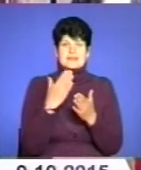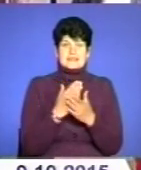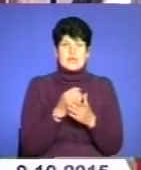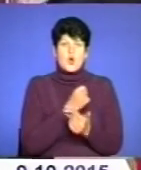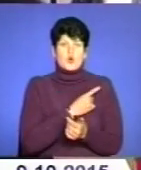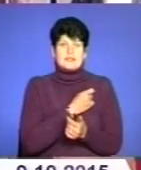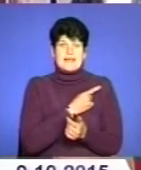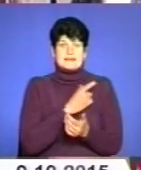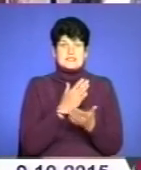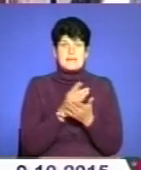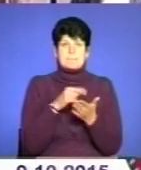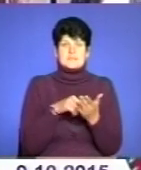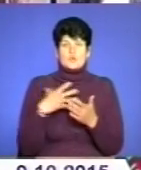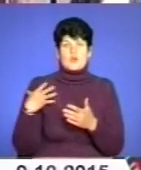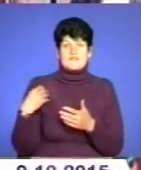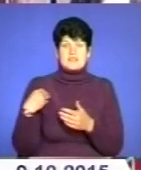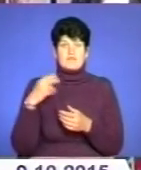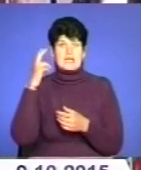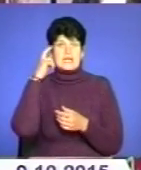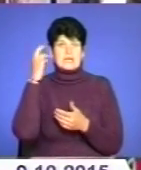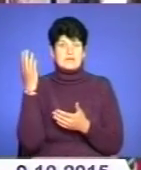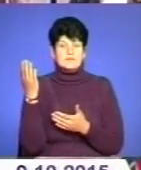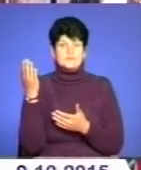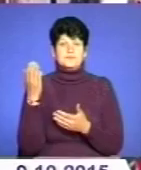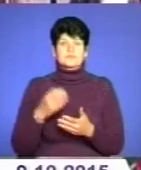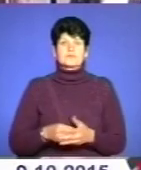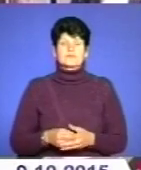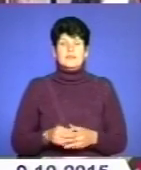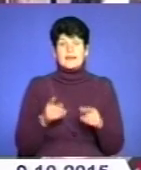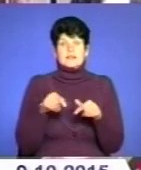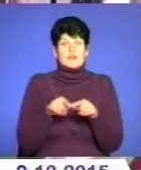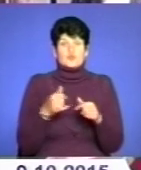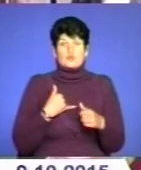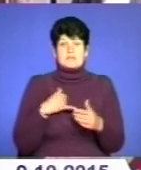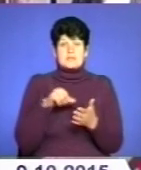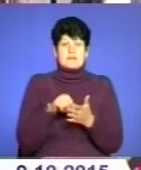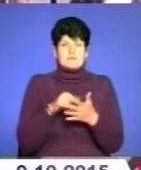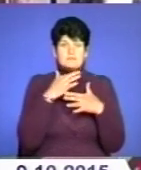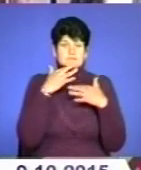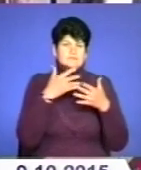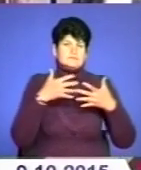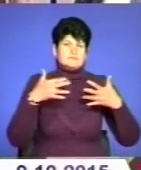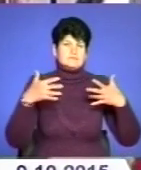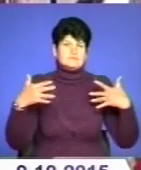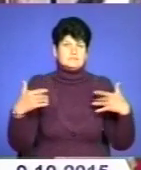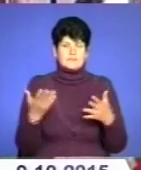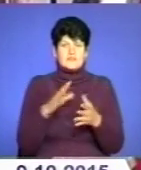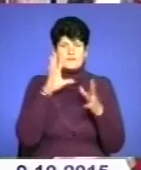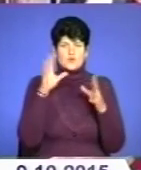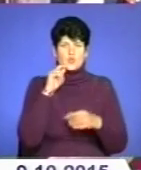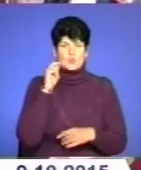Одеса, є місто Львів, є місто Київ. Так що у нас представлена досить така широка гама з цілої